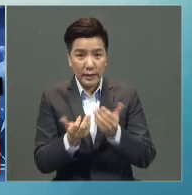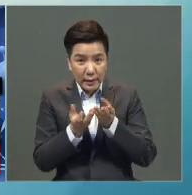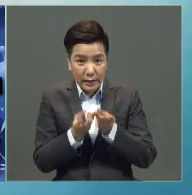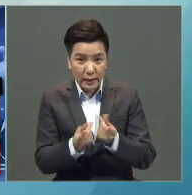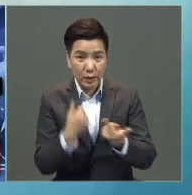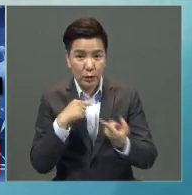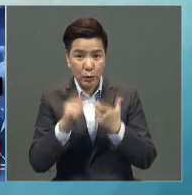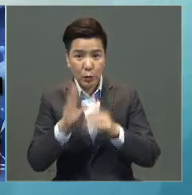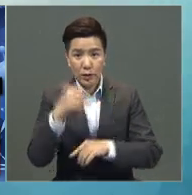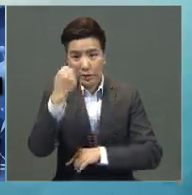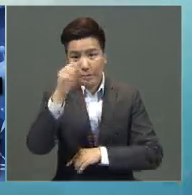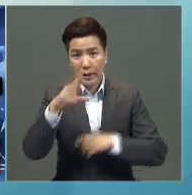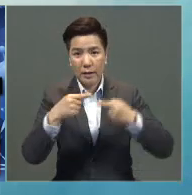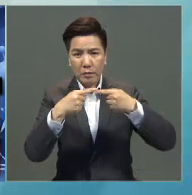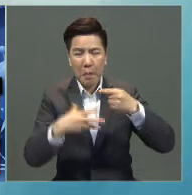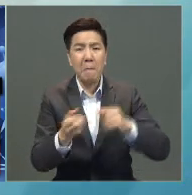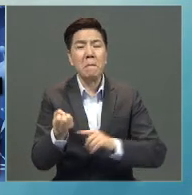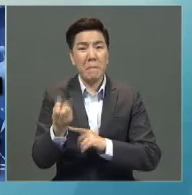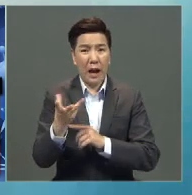รายครับในรายละเอียดของทั้ง 15